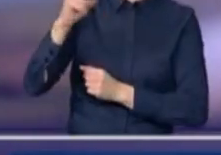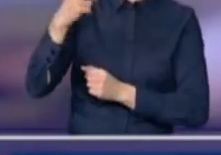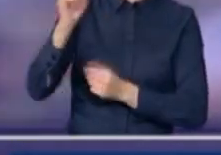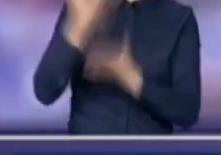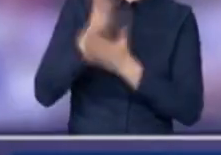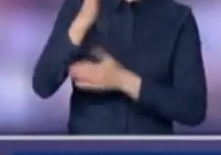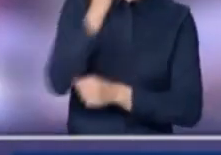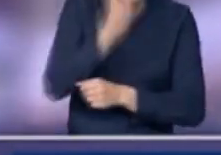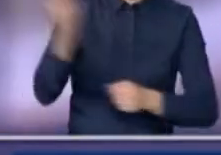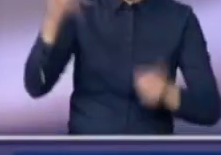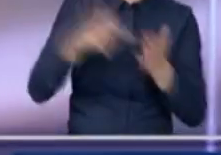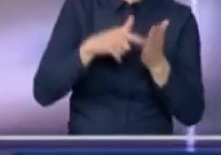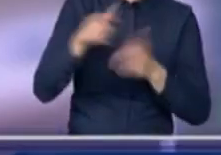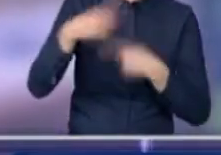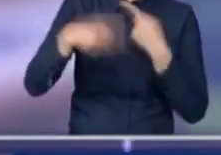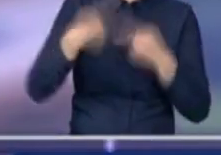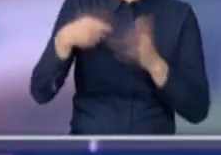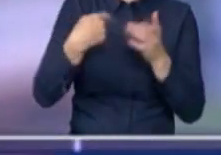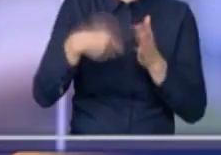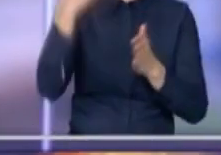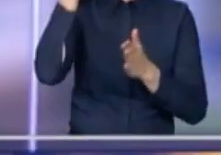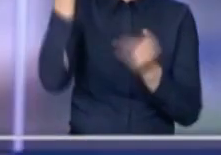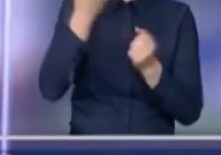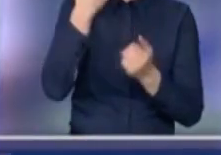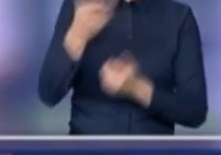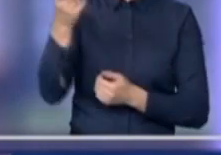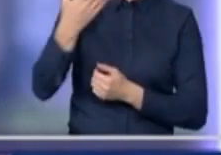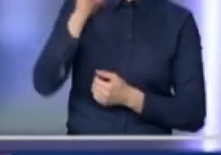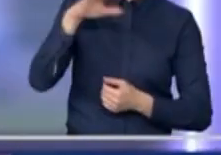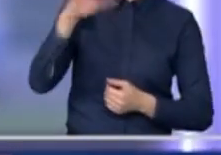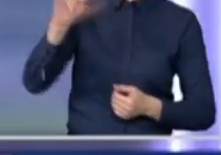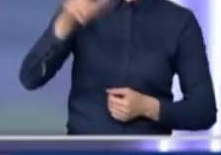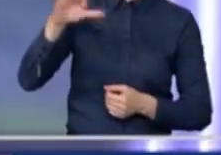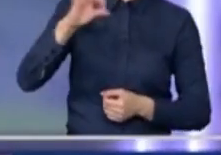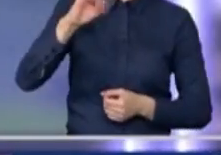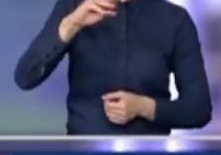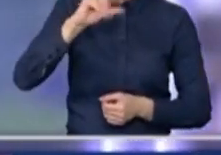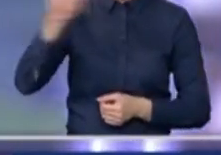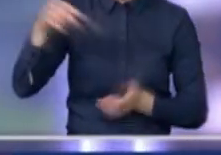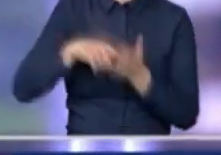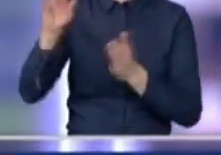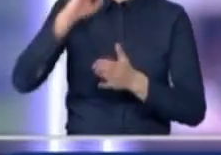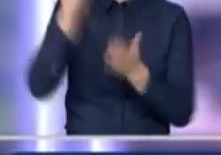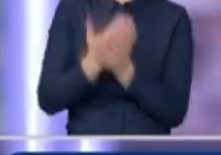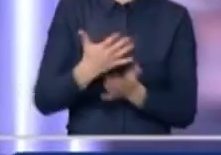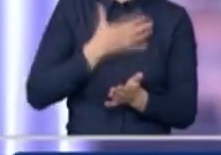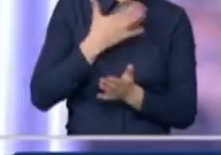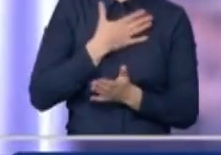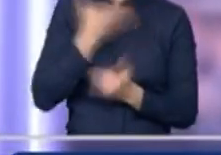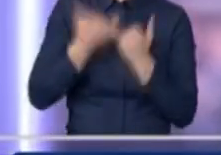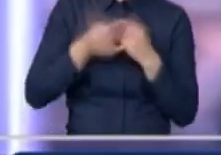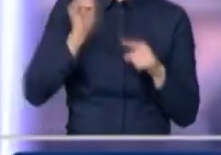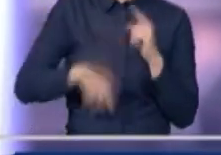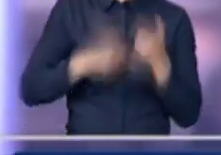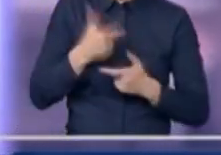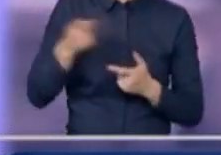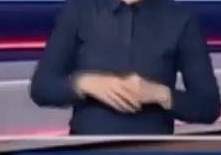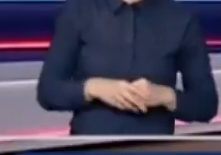bardzo znana, m.in. ze względu na rolę Meryl Streep. Choć aktorka przyznała ostatnio, że grając czarny charakter, była bardzo